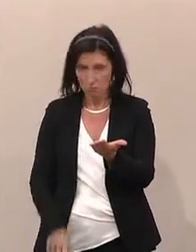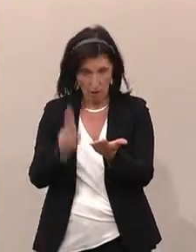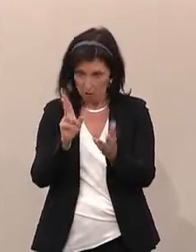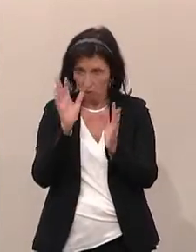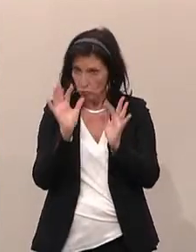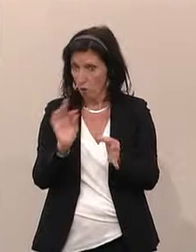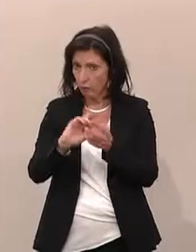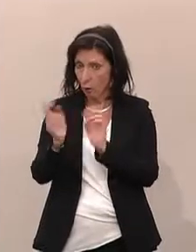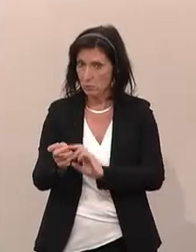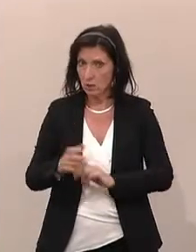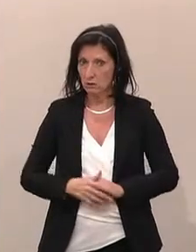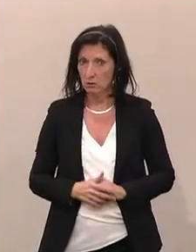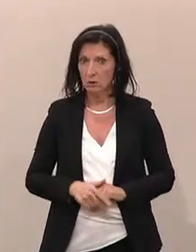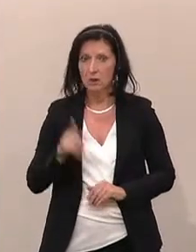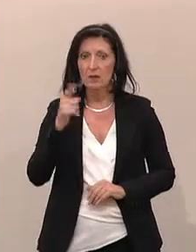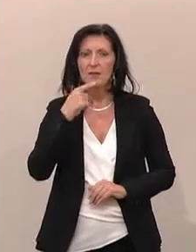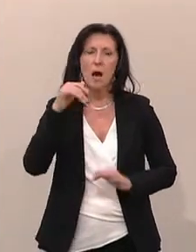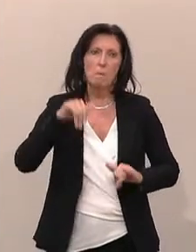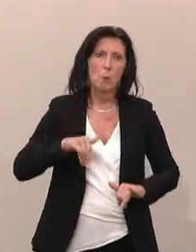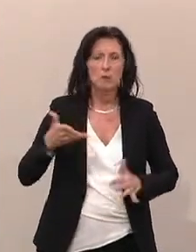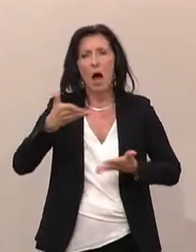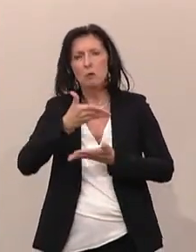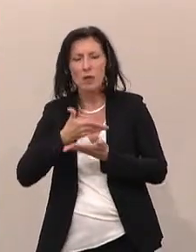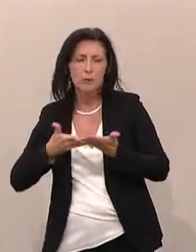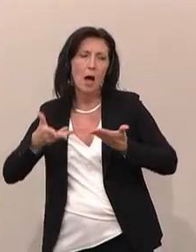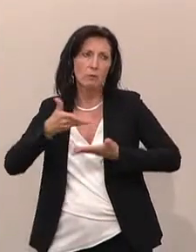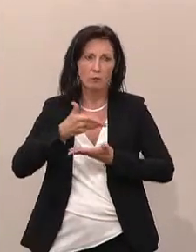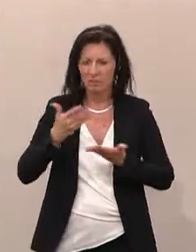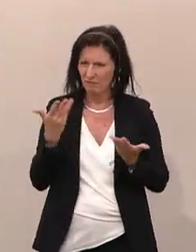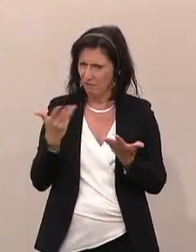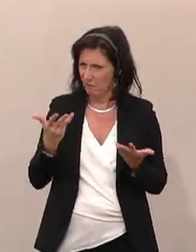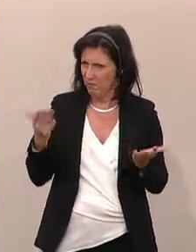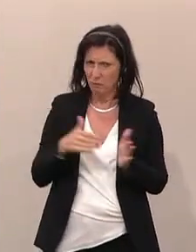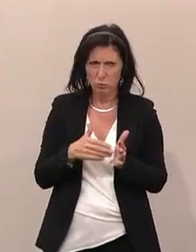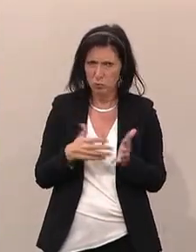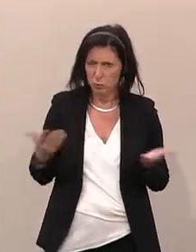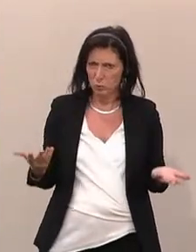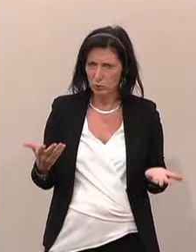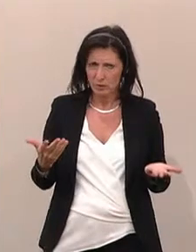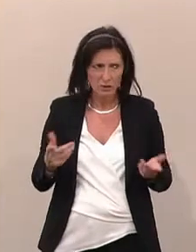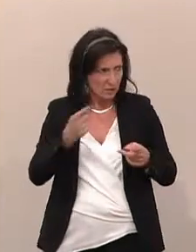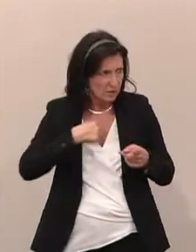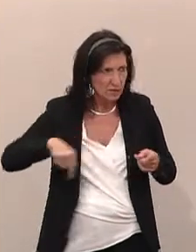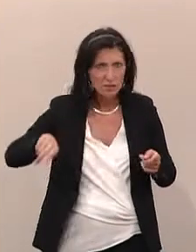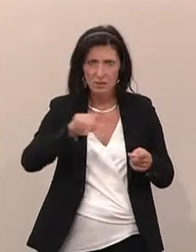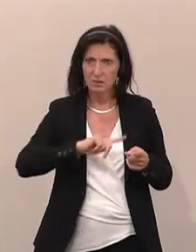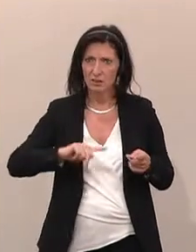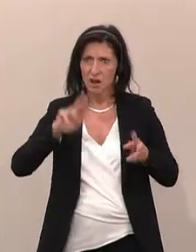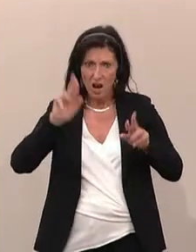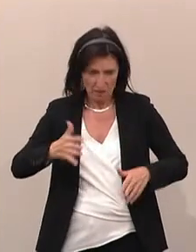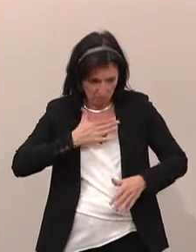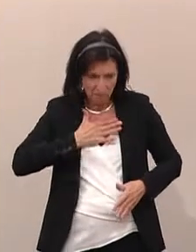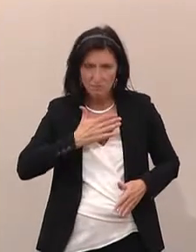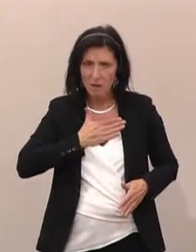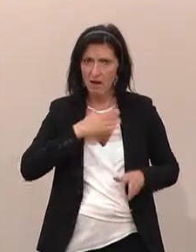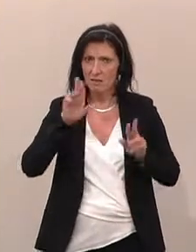lassen. Und hier zu sagen, wir müssen erst noch groß beraten. Ich frage mich, was muss man groß beraten, wenn es um unsere eigenen Rechte geht, dass